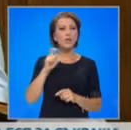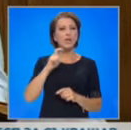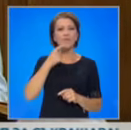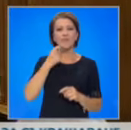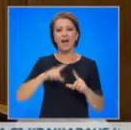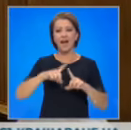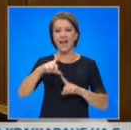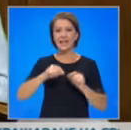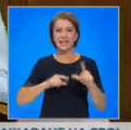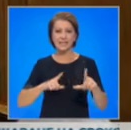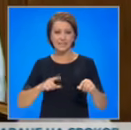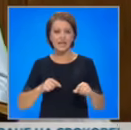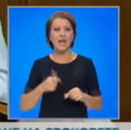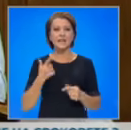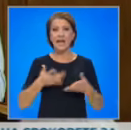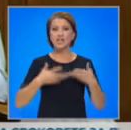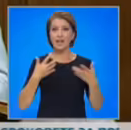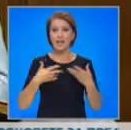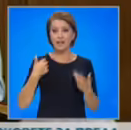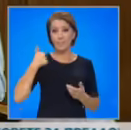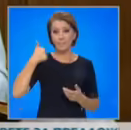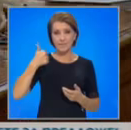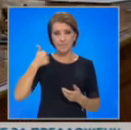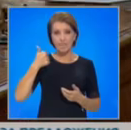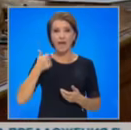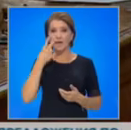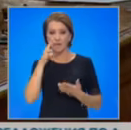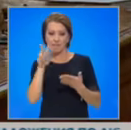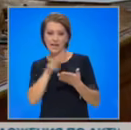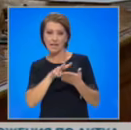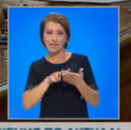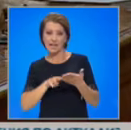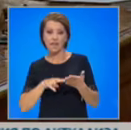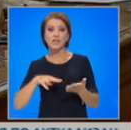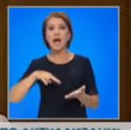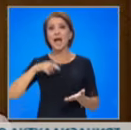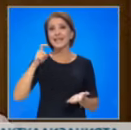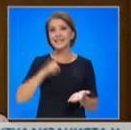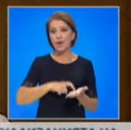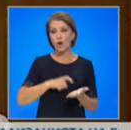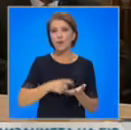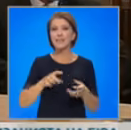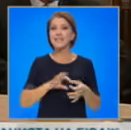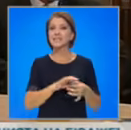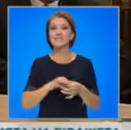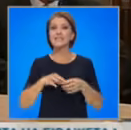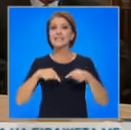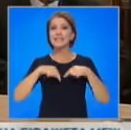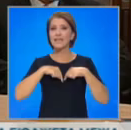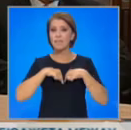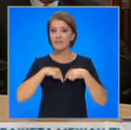желанието на БСП да пререже възможността от разглеждане на законите, свързани със съдебната власт. Тук стана